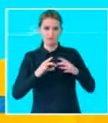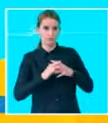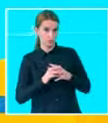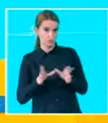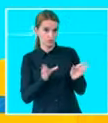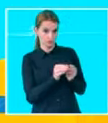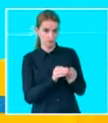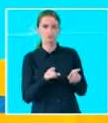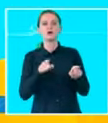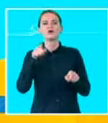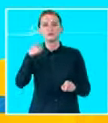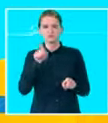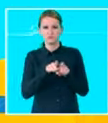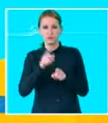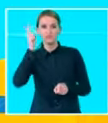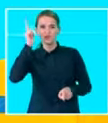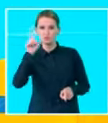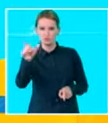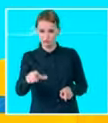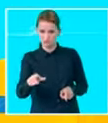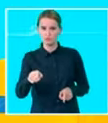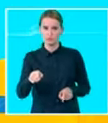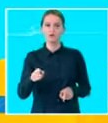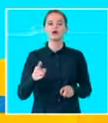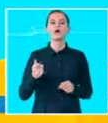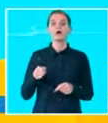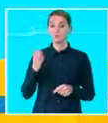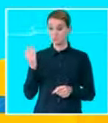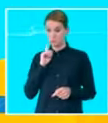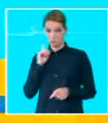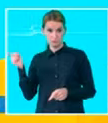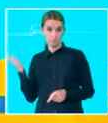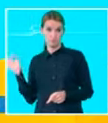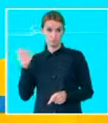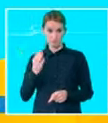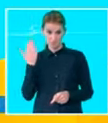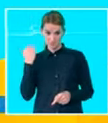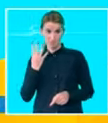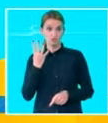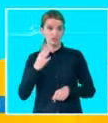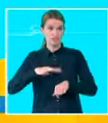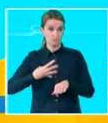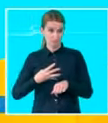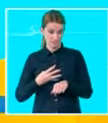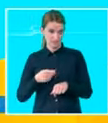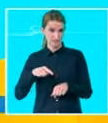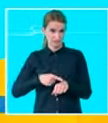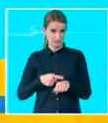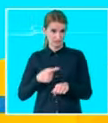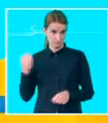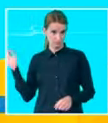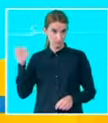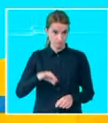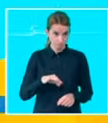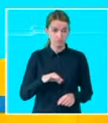месеца, доколкото разбрах. И да превеждам и да бъда в помощ. И трябва да кажа, че всички по веригата бяха